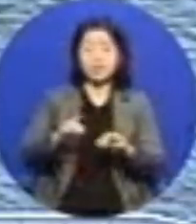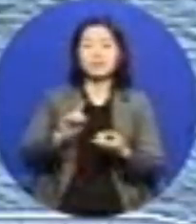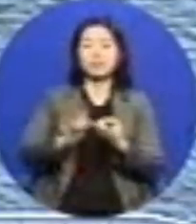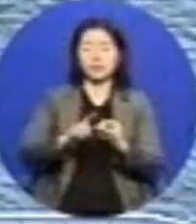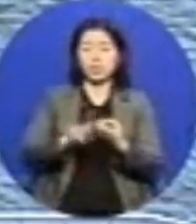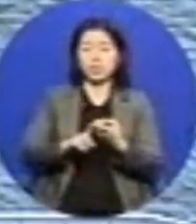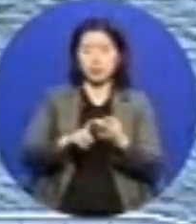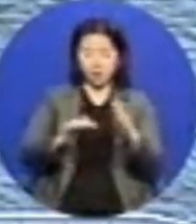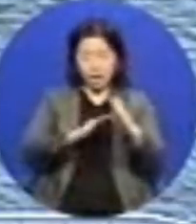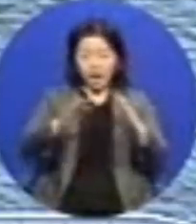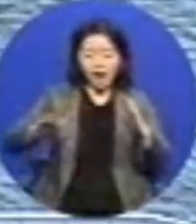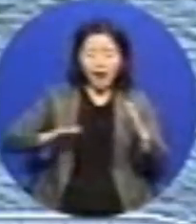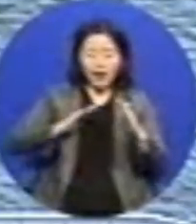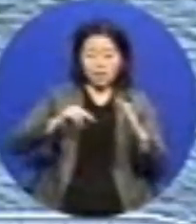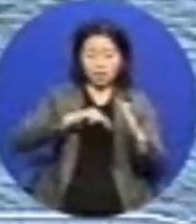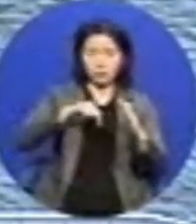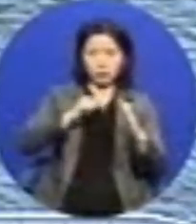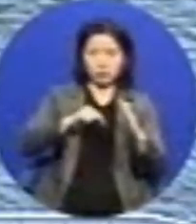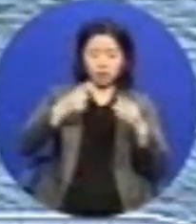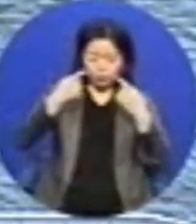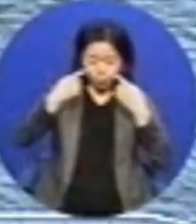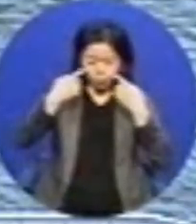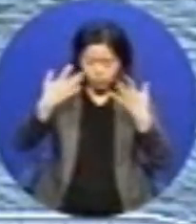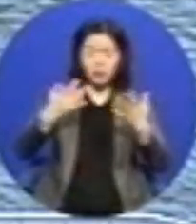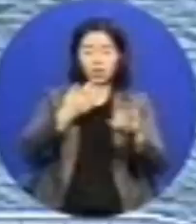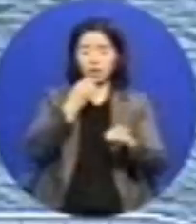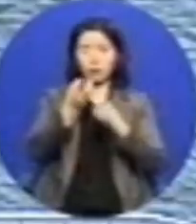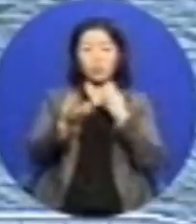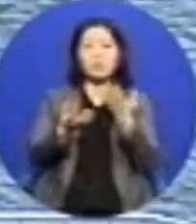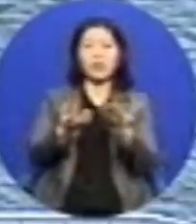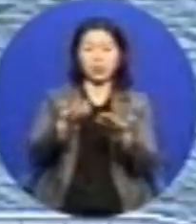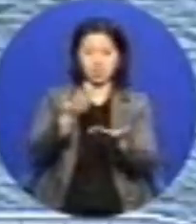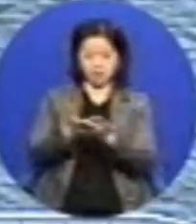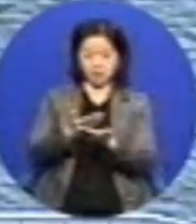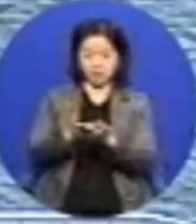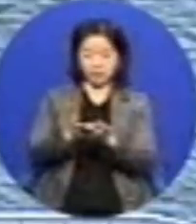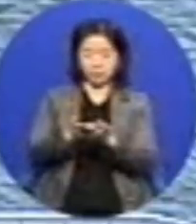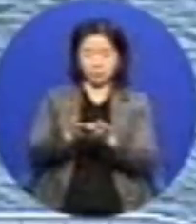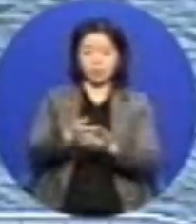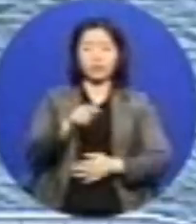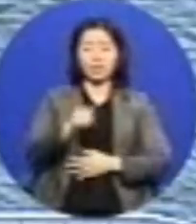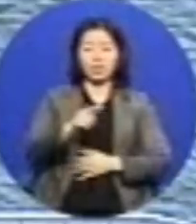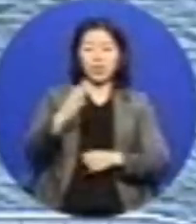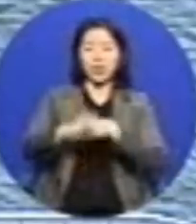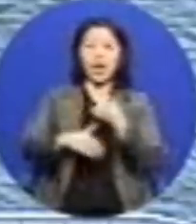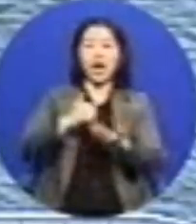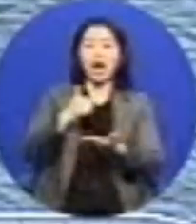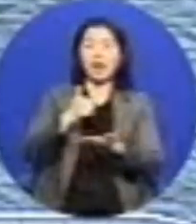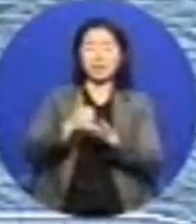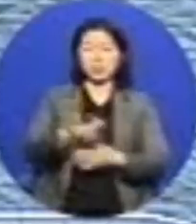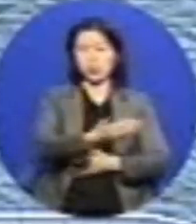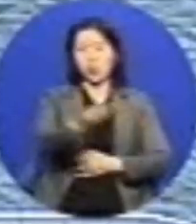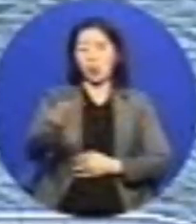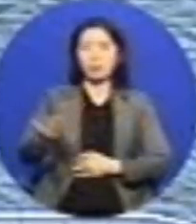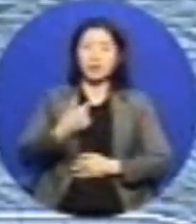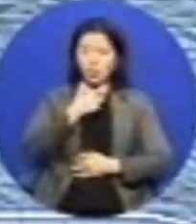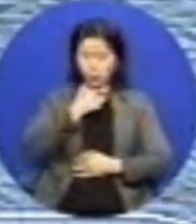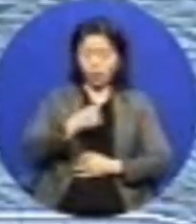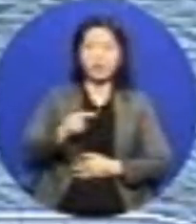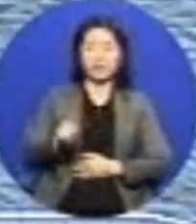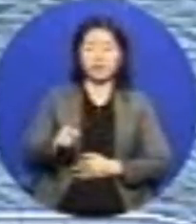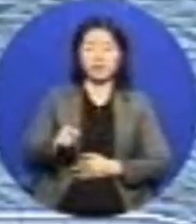안에서 분명하게 고백 하시라는 겁니다 그게 하나님이 여러분에게 원하시는 겁니다